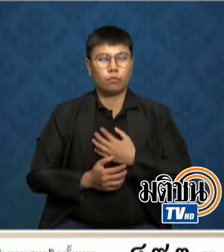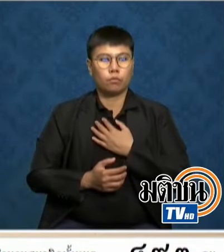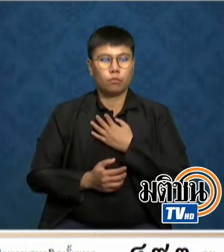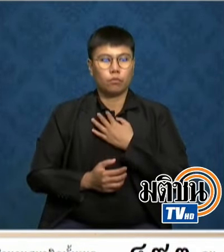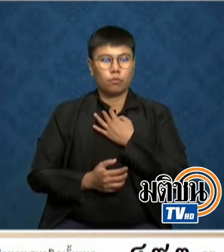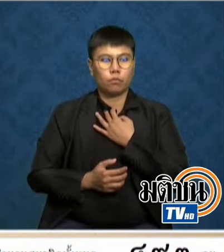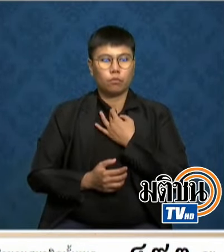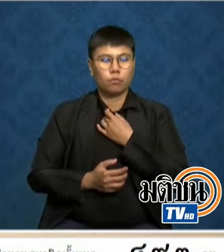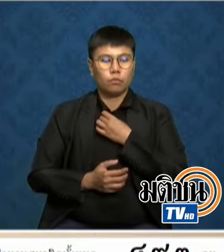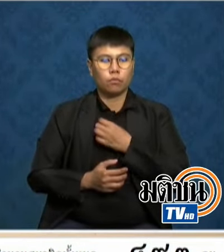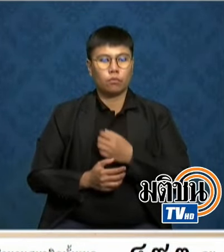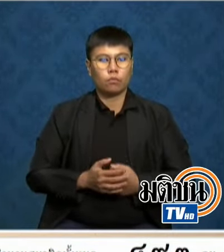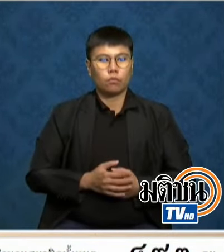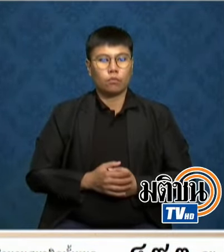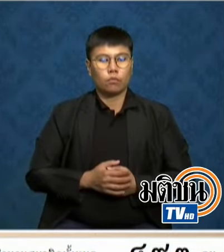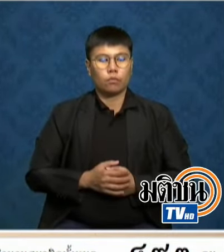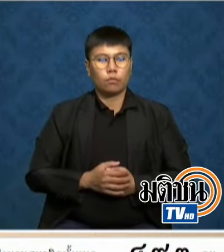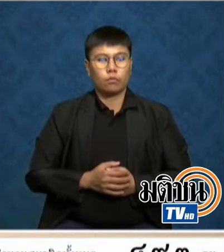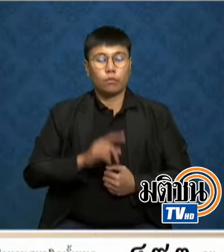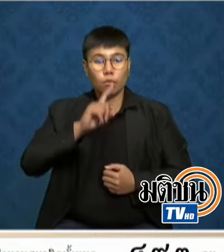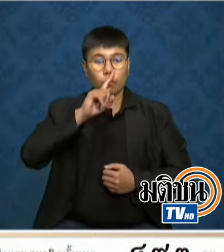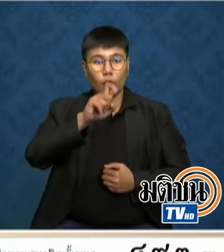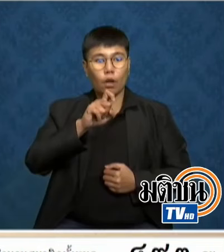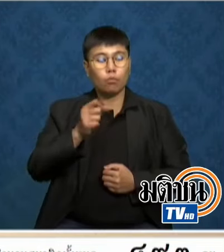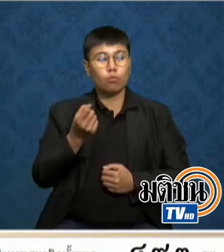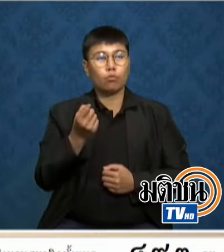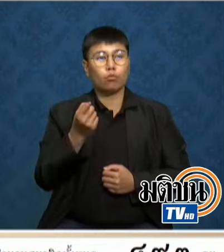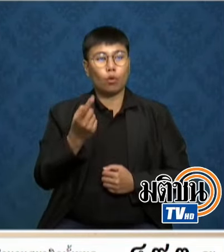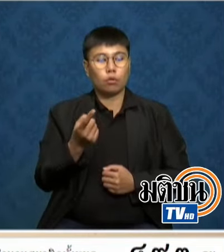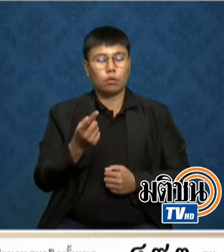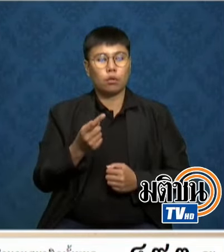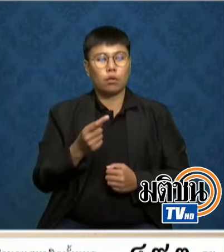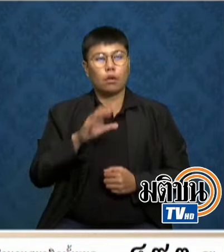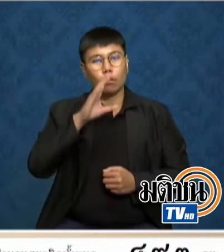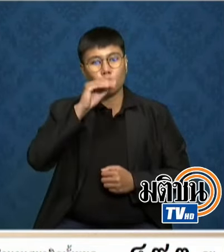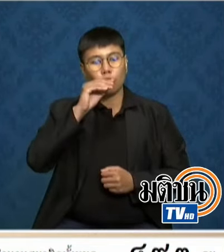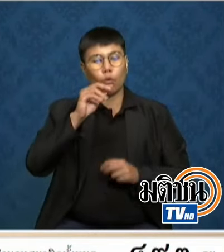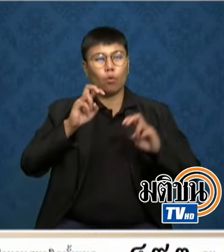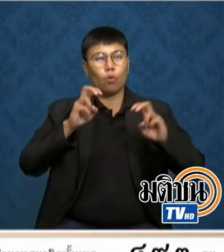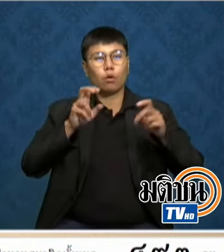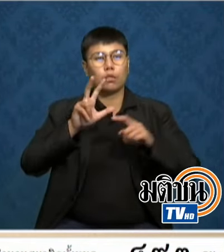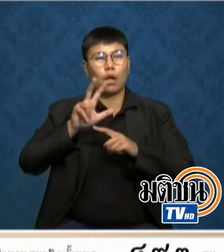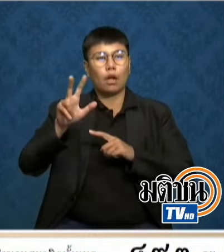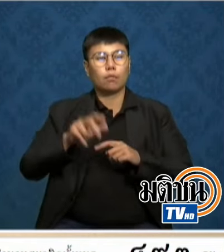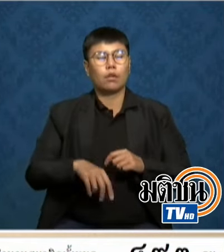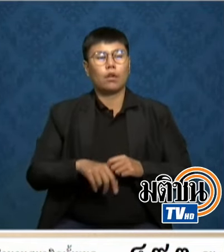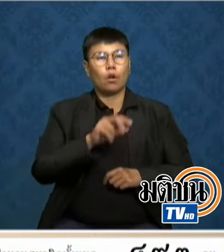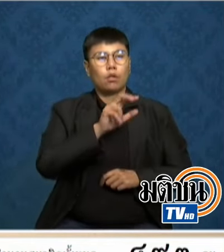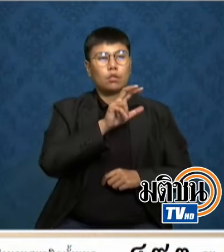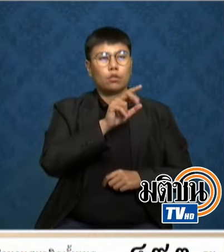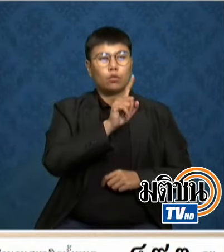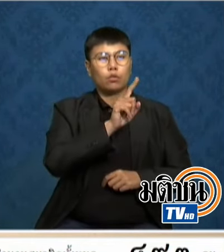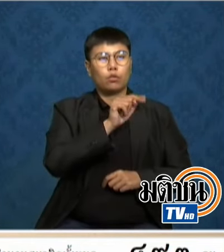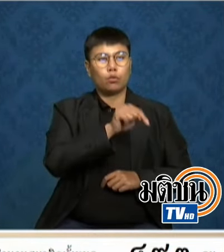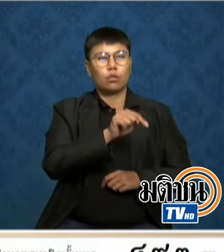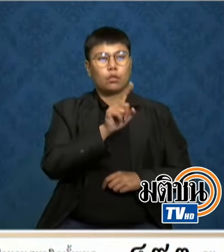ต่อไปนะครับกระทู้ถามสดด้วยวาจากระทู้ที่3ครับวาระที่ 1.1.3 ท่านประธ